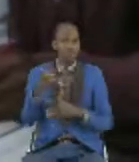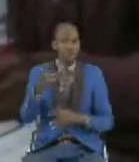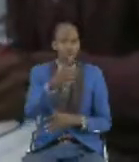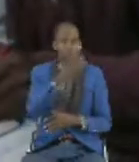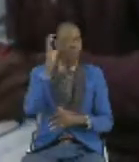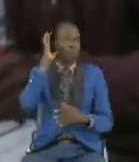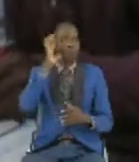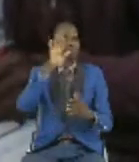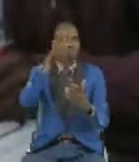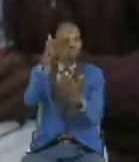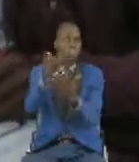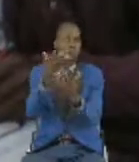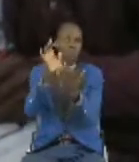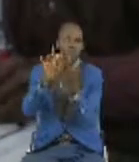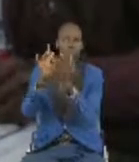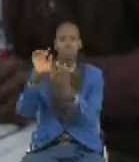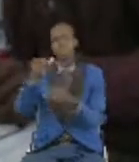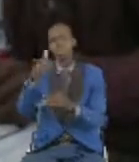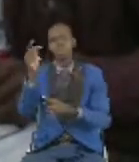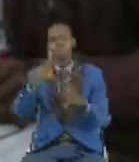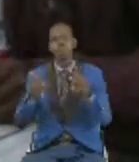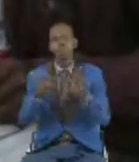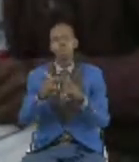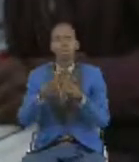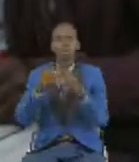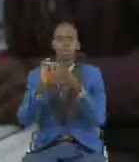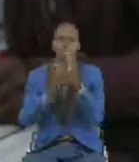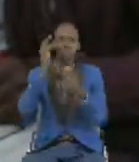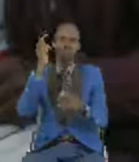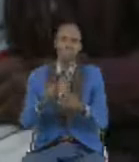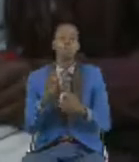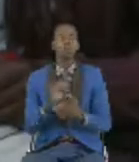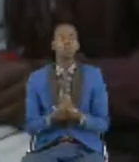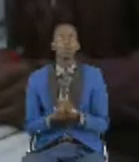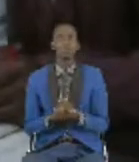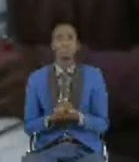travers toi atteigne les autres au nom de Jésus.